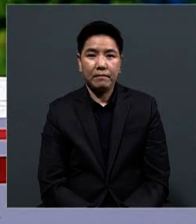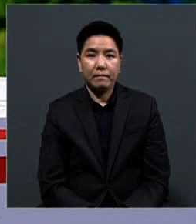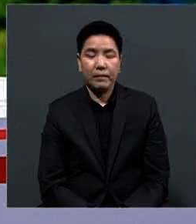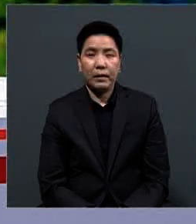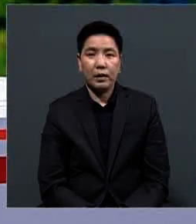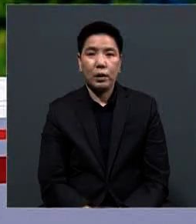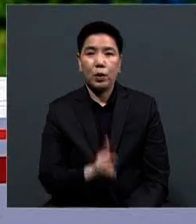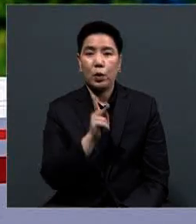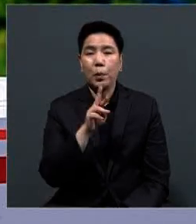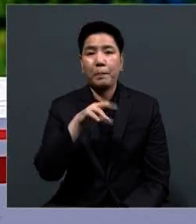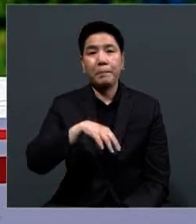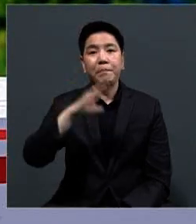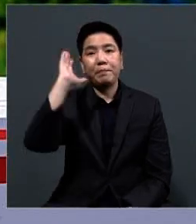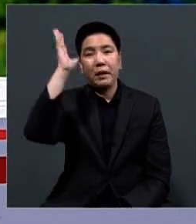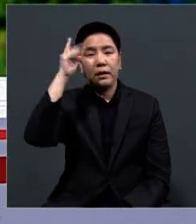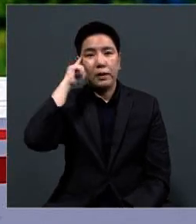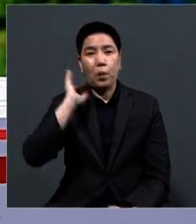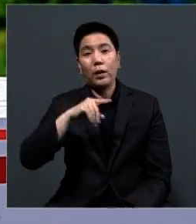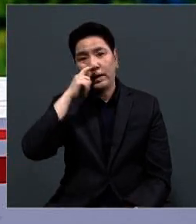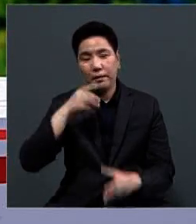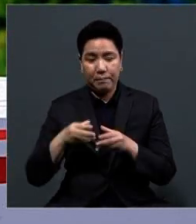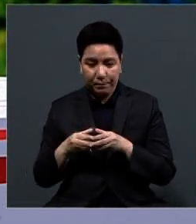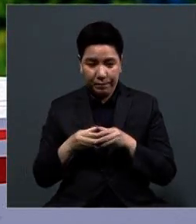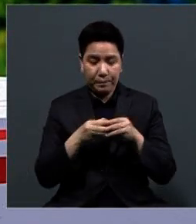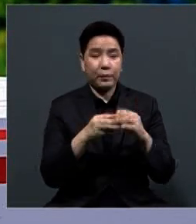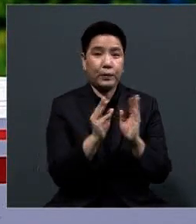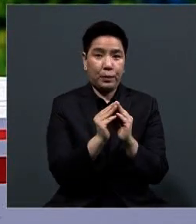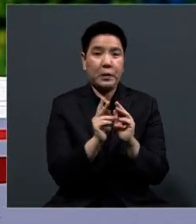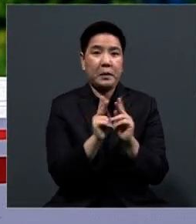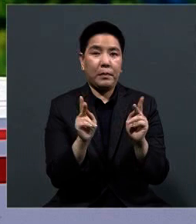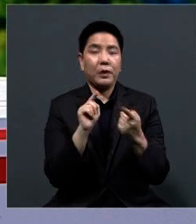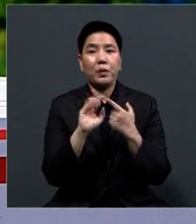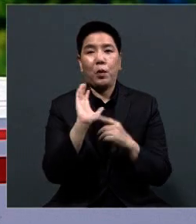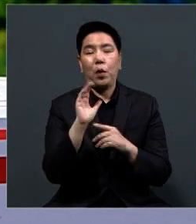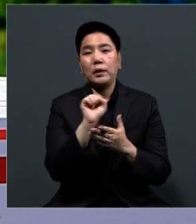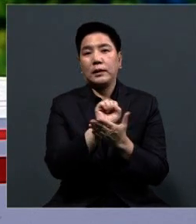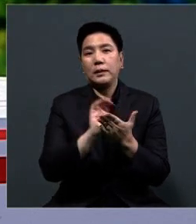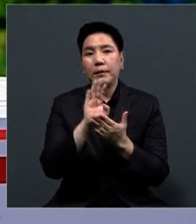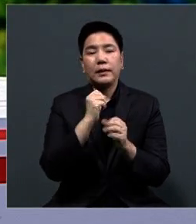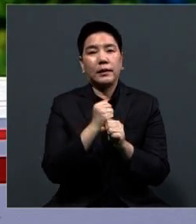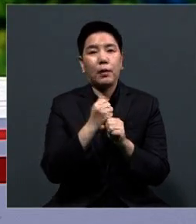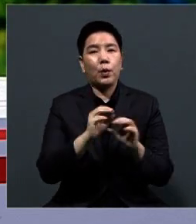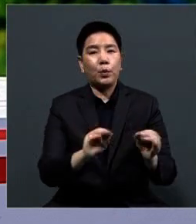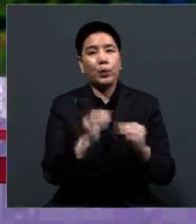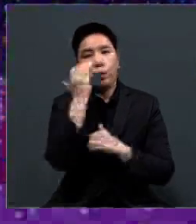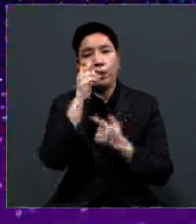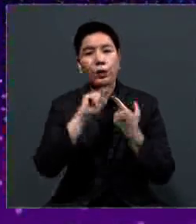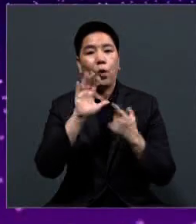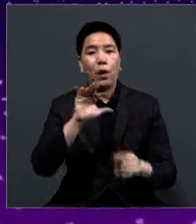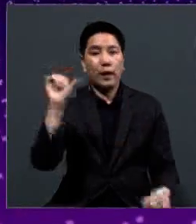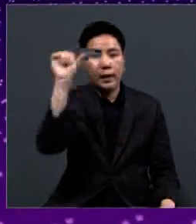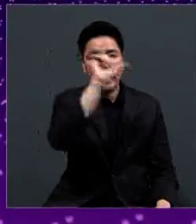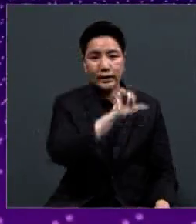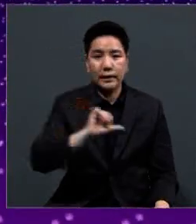อธิบดีกรมประชาสัมพันธ์นำคณะผู้แทนไทยเข้าร่วมการประชุมคณะกรรมการบริหารของสถาบันพัฒนากกิจการวิทยุโทรทัศน์แห่งเอเชีย